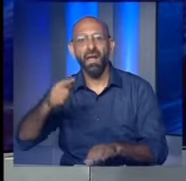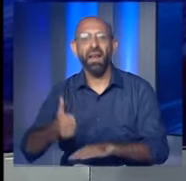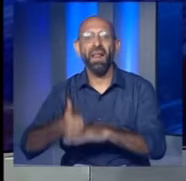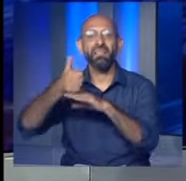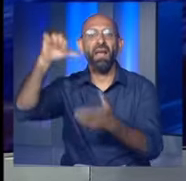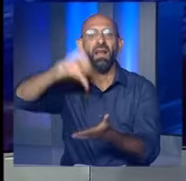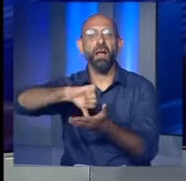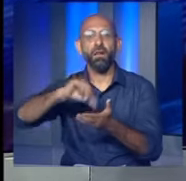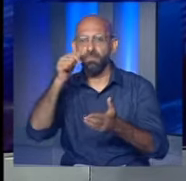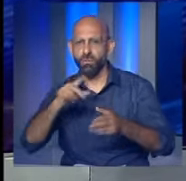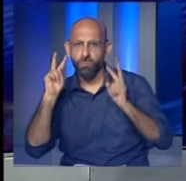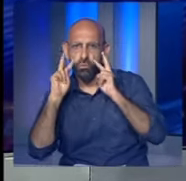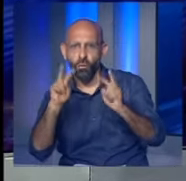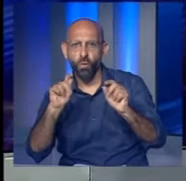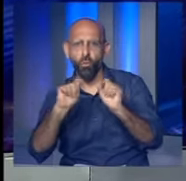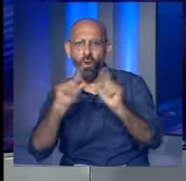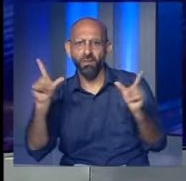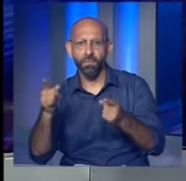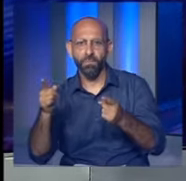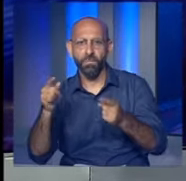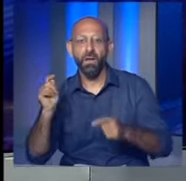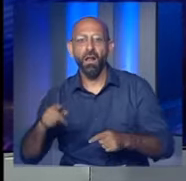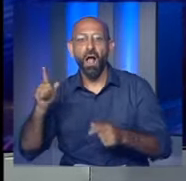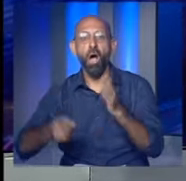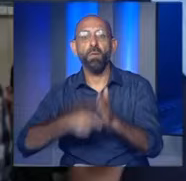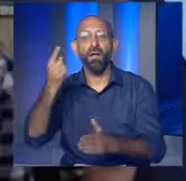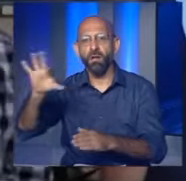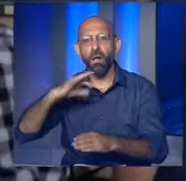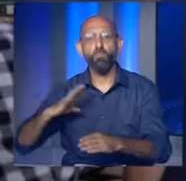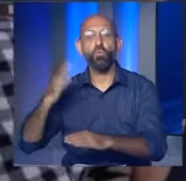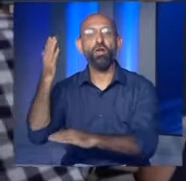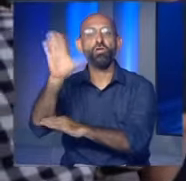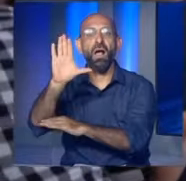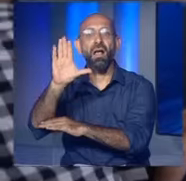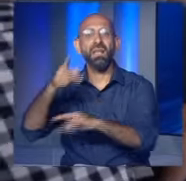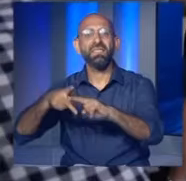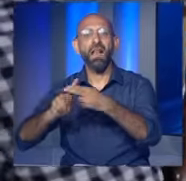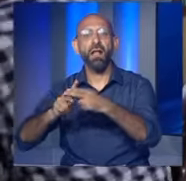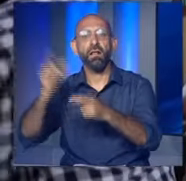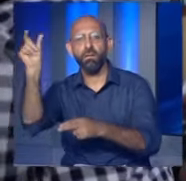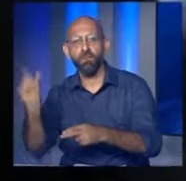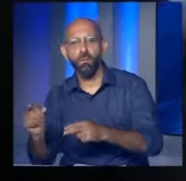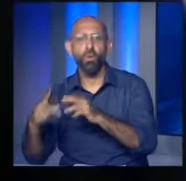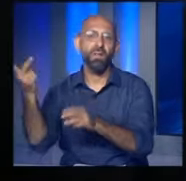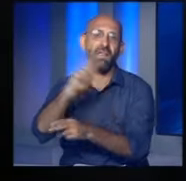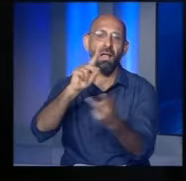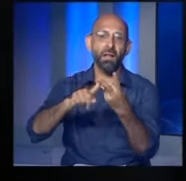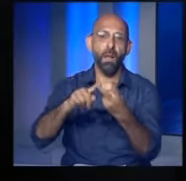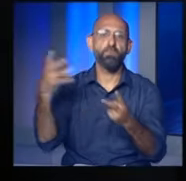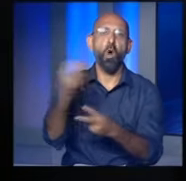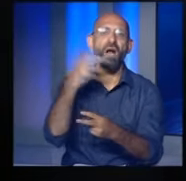بفعل عدم حسمها من الجوله الاولى اذ اسفرت الجوله الاولى عن اختيار كل من المرشحين الاصلاحي مسعود